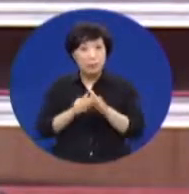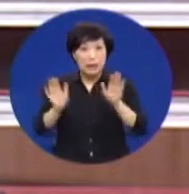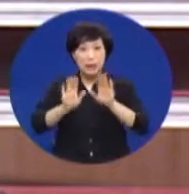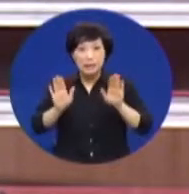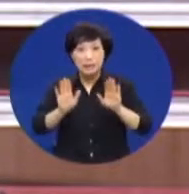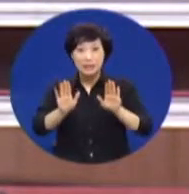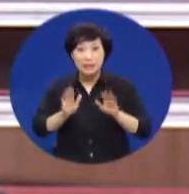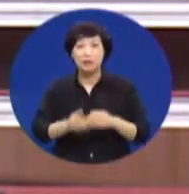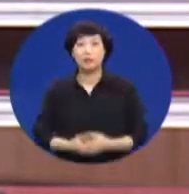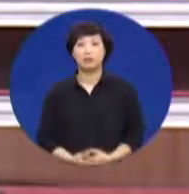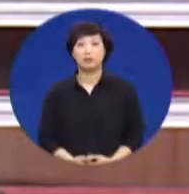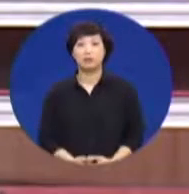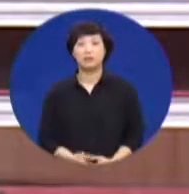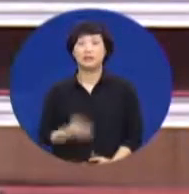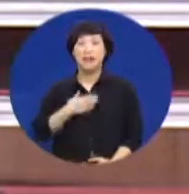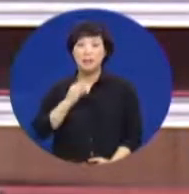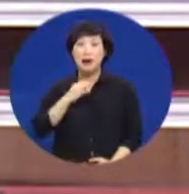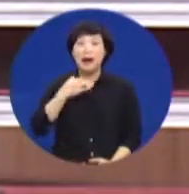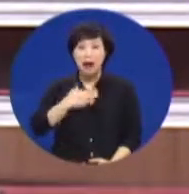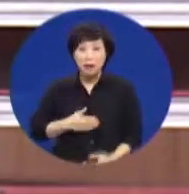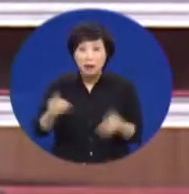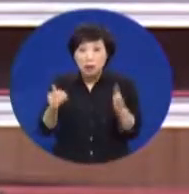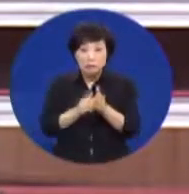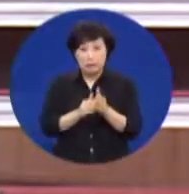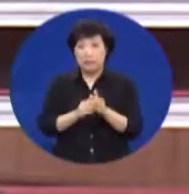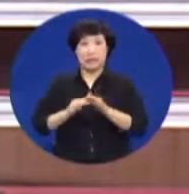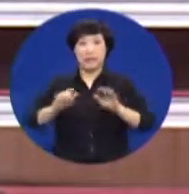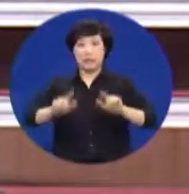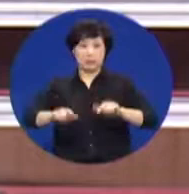되지. 나만 알면 안 되지